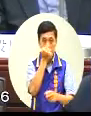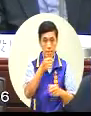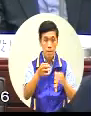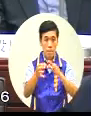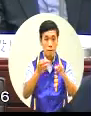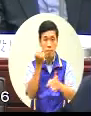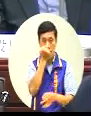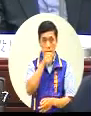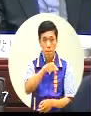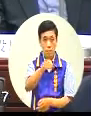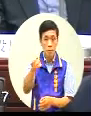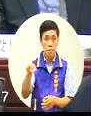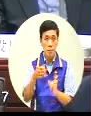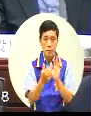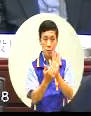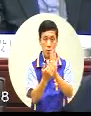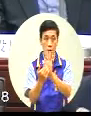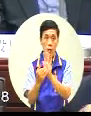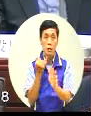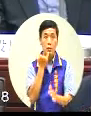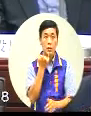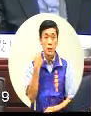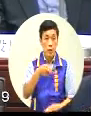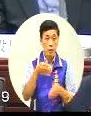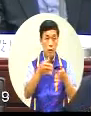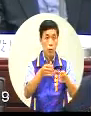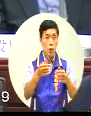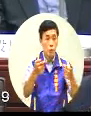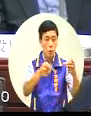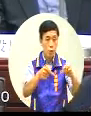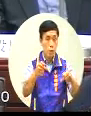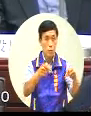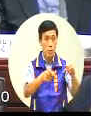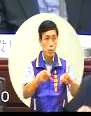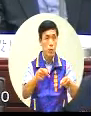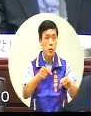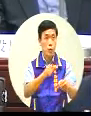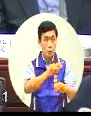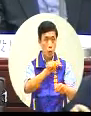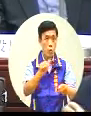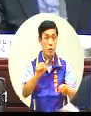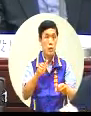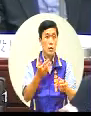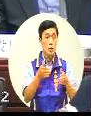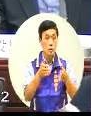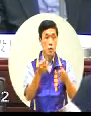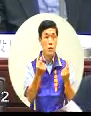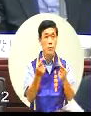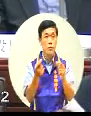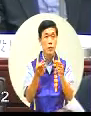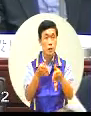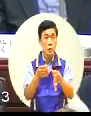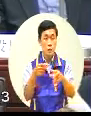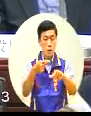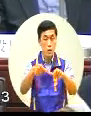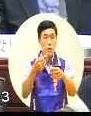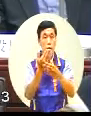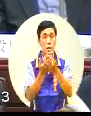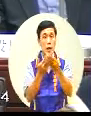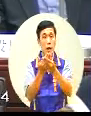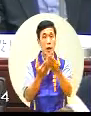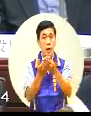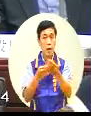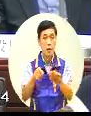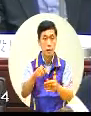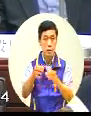另外同时呢，我们也针对所谓化学原料行，包括这一次的茶饮的部分，我们现在也订定说只要从上游，以前中